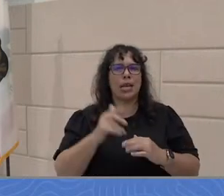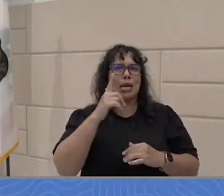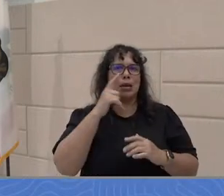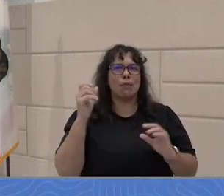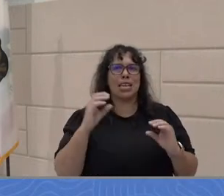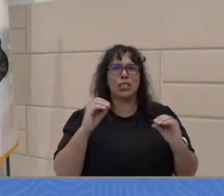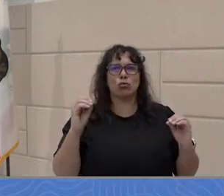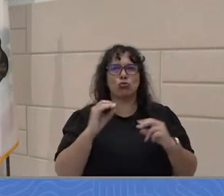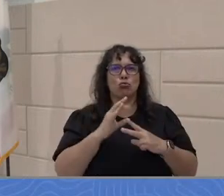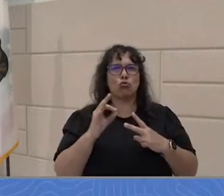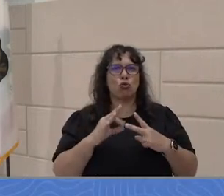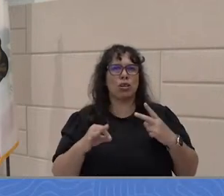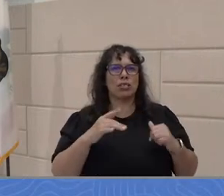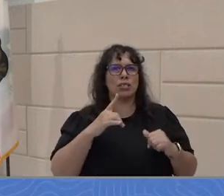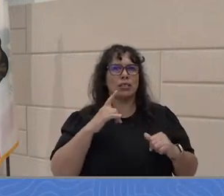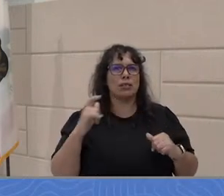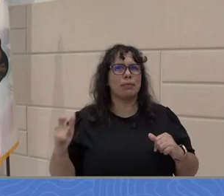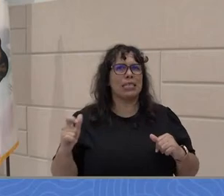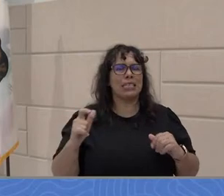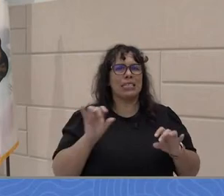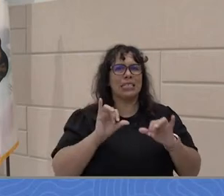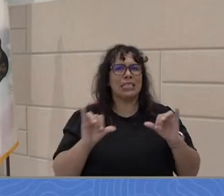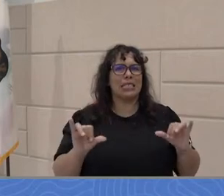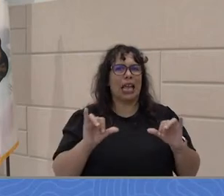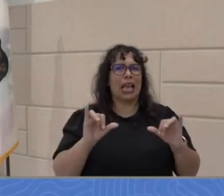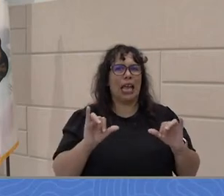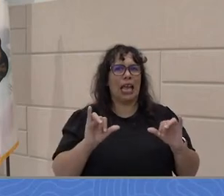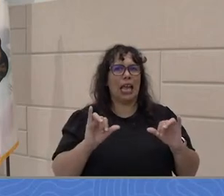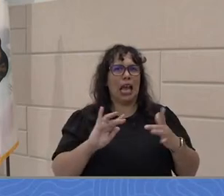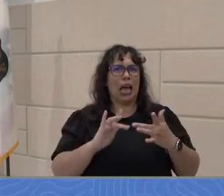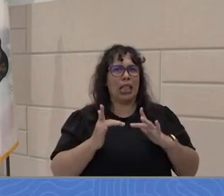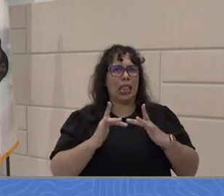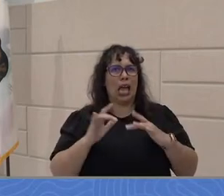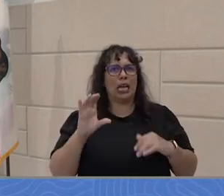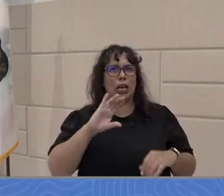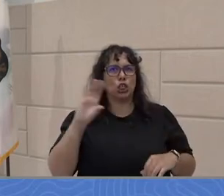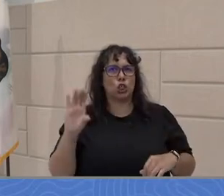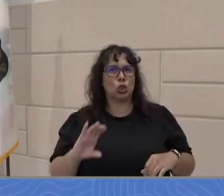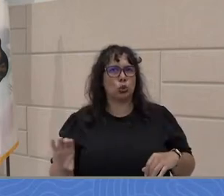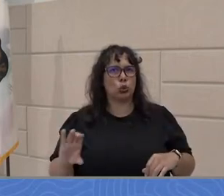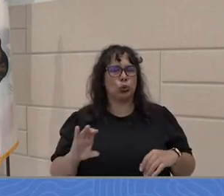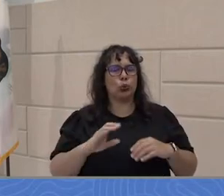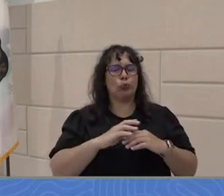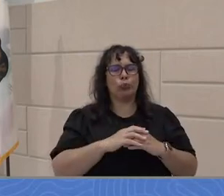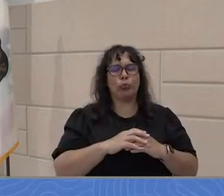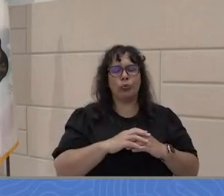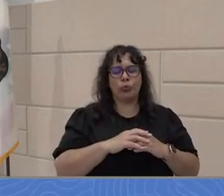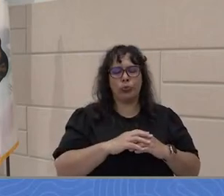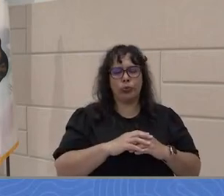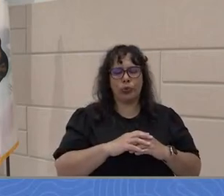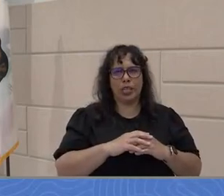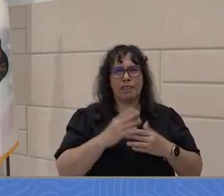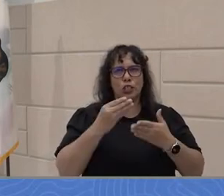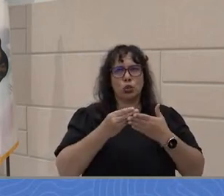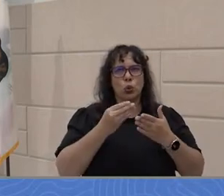យចង់ឲ្យចែកផ្ដល់មុនគេទៅការសិស្សដែលគ្នារៀនទាំងស្រុងតាមអនឡាញនៅ